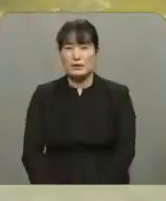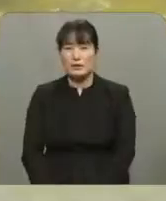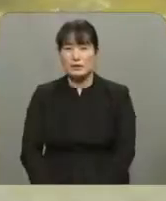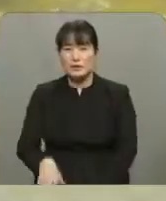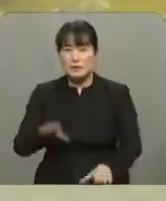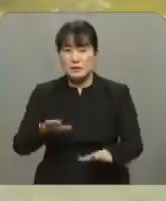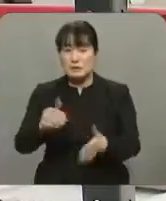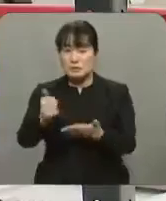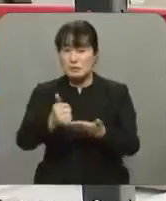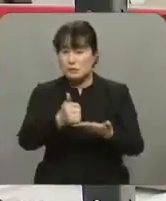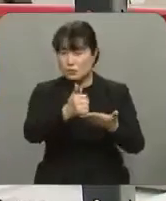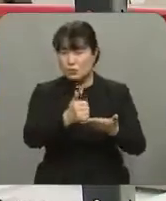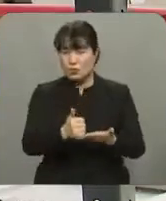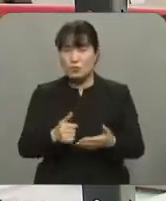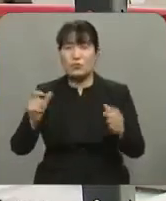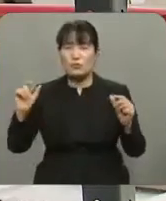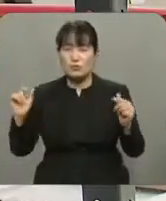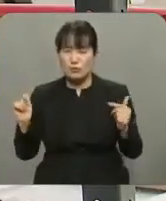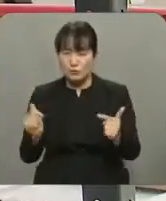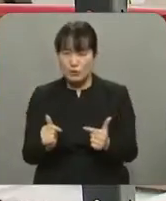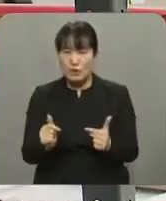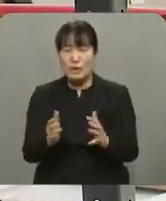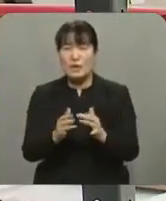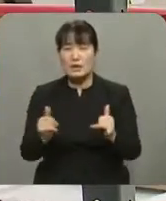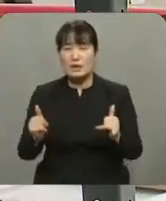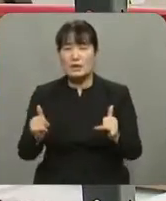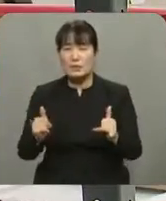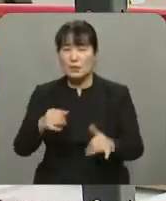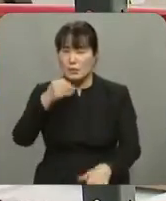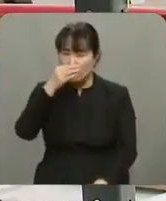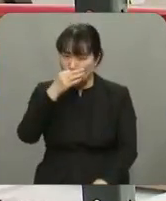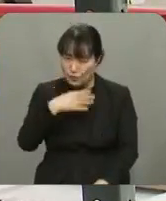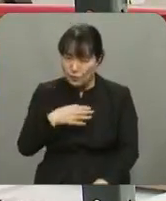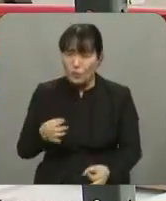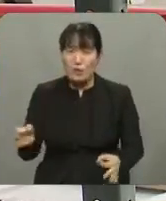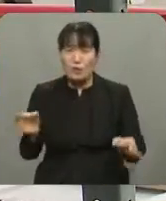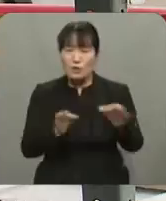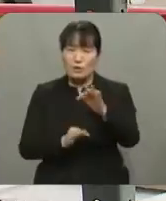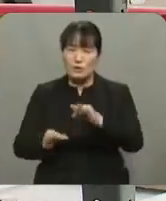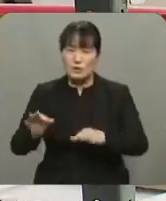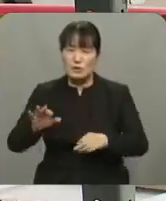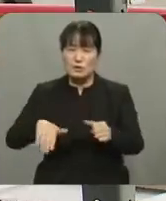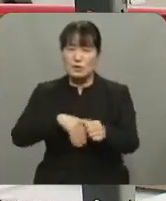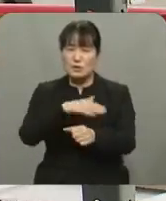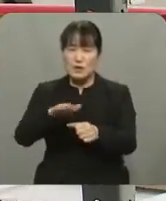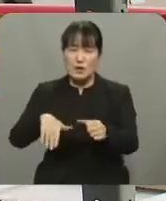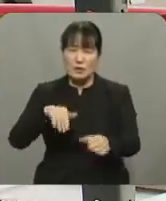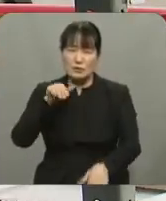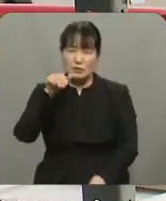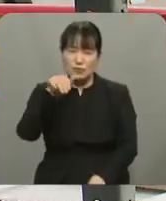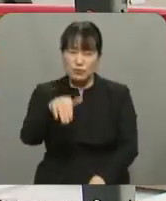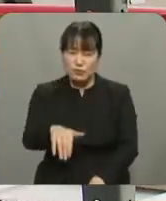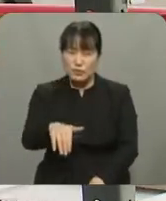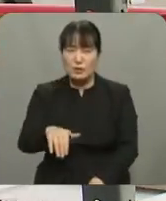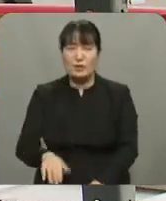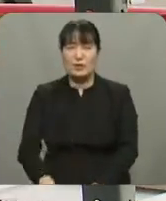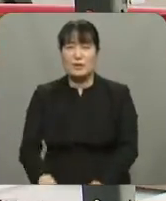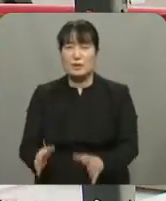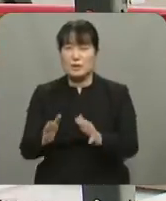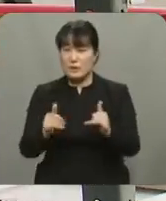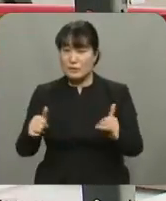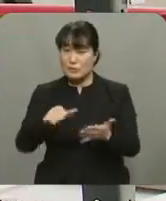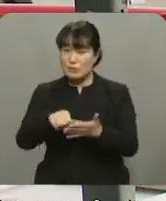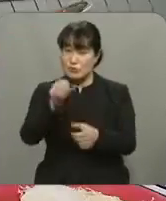줄어들었죠. 손님들이. 사람들이 많이 힘들어하고 경제적으로 많이 어려워 있고 그러다 보니까는 사람들이 좀 많이 이제 그